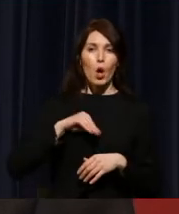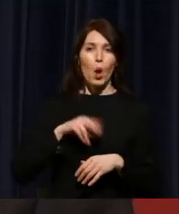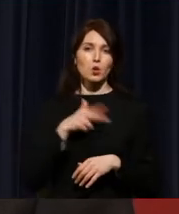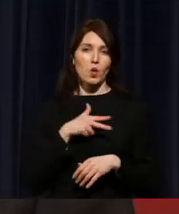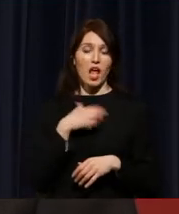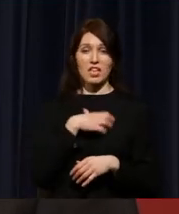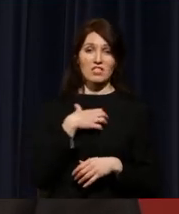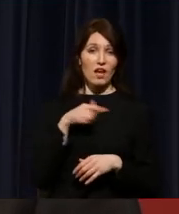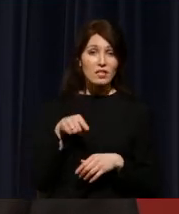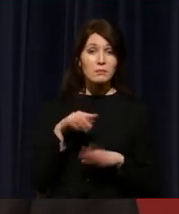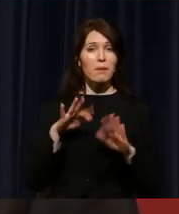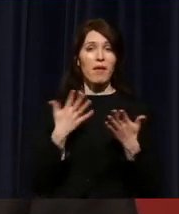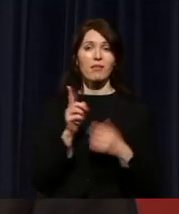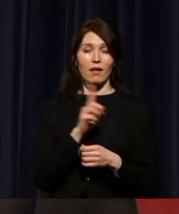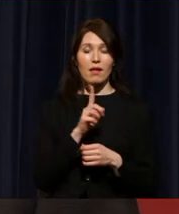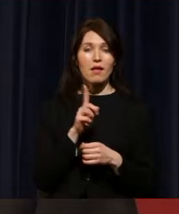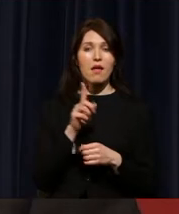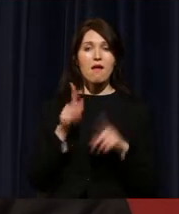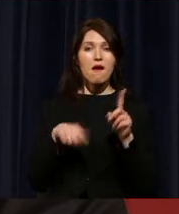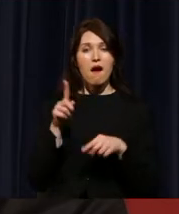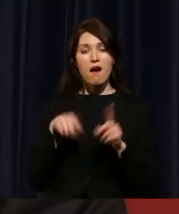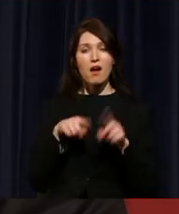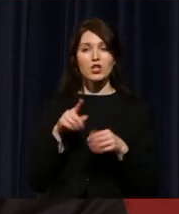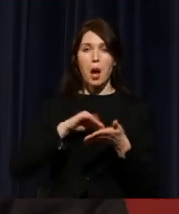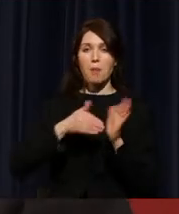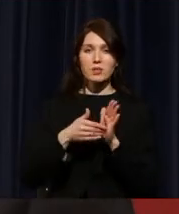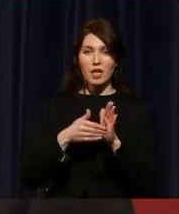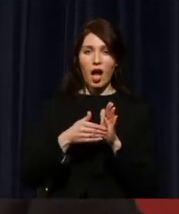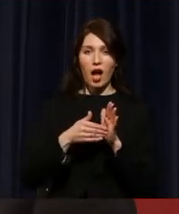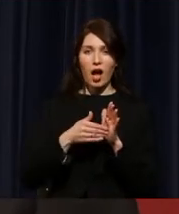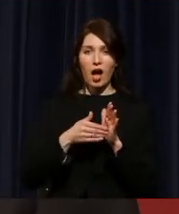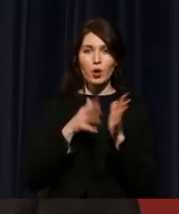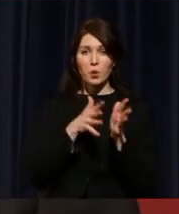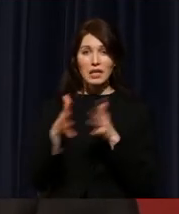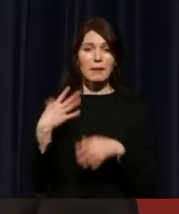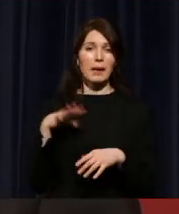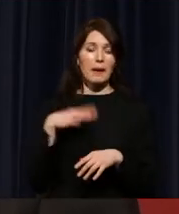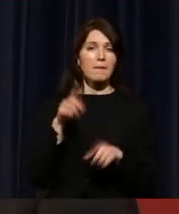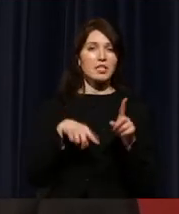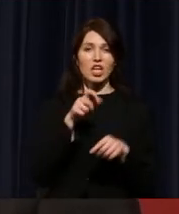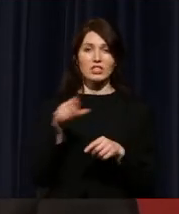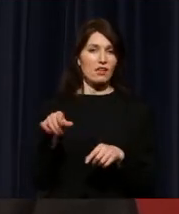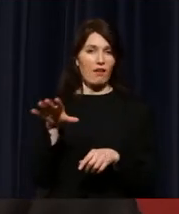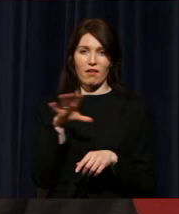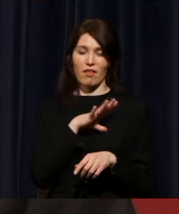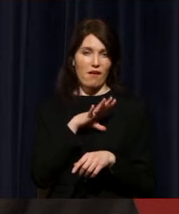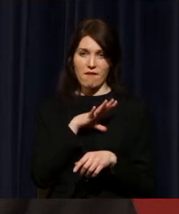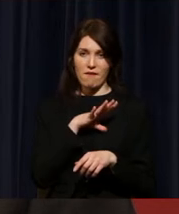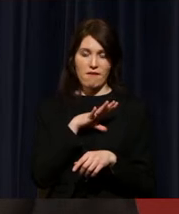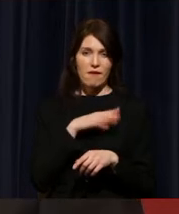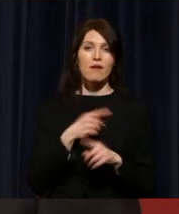sociālās vajadzības, bet ir kaut kāds noteikts apstākļu kopums, kāpēc daži cilvēki to nespēj. Un līdz ar